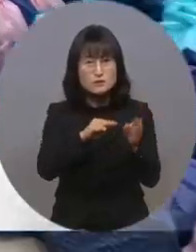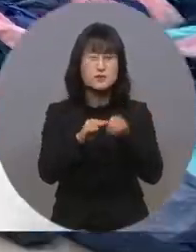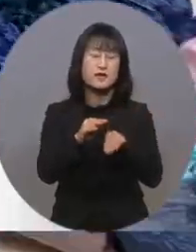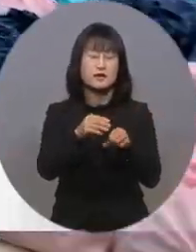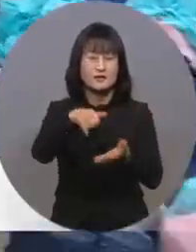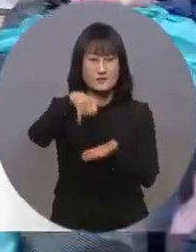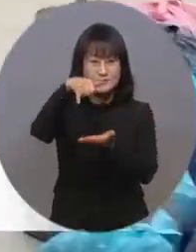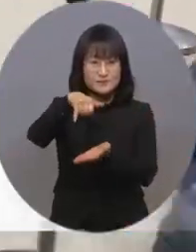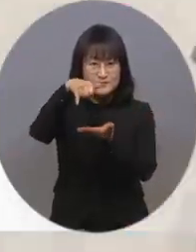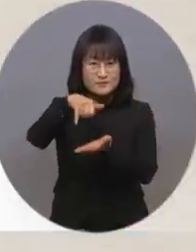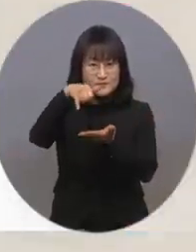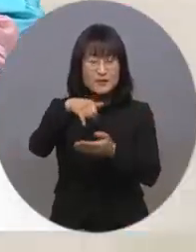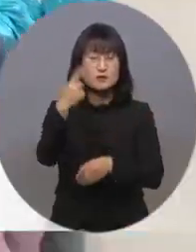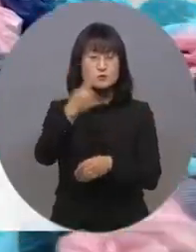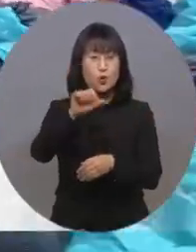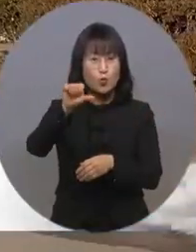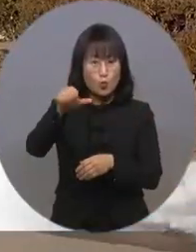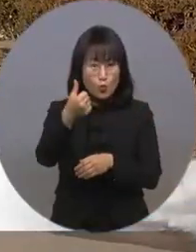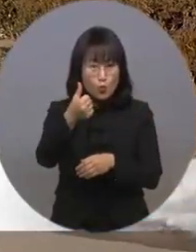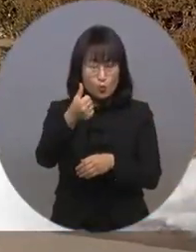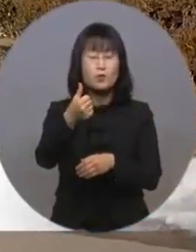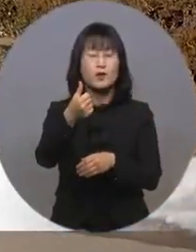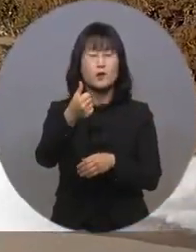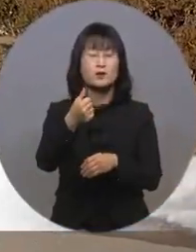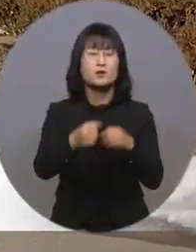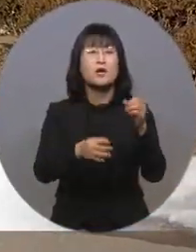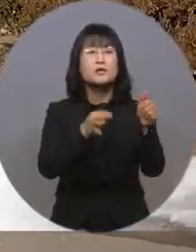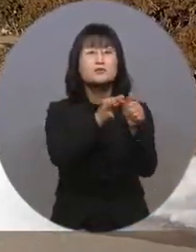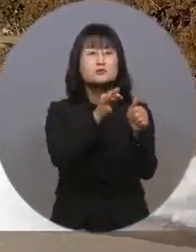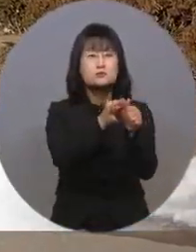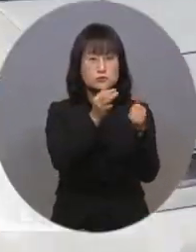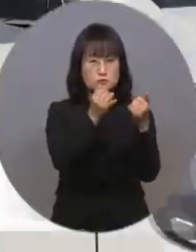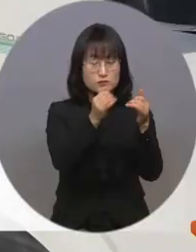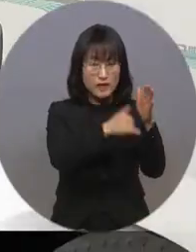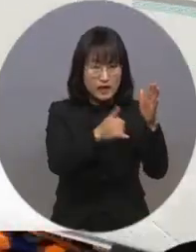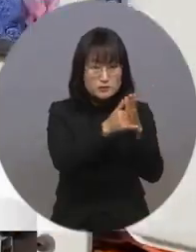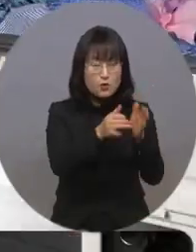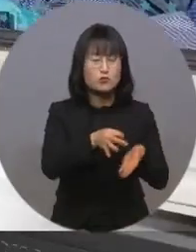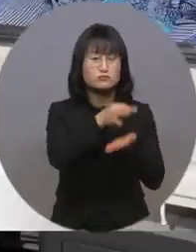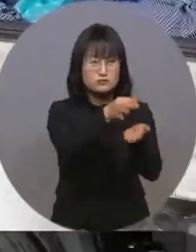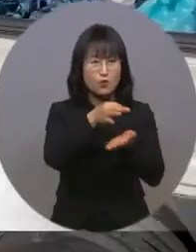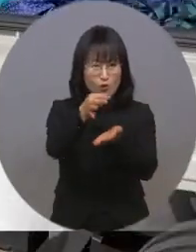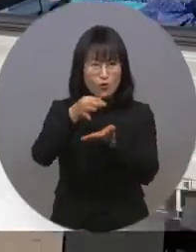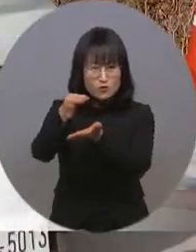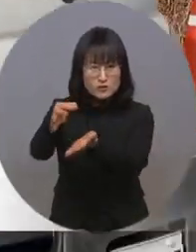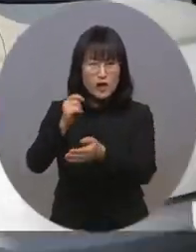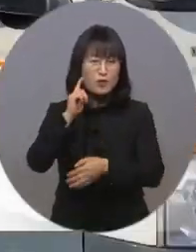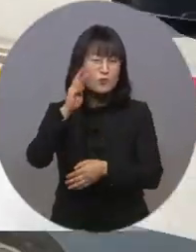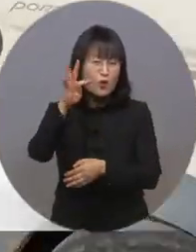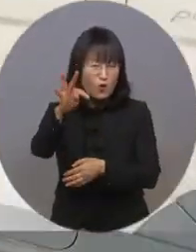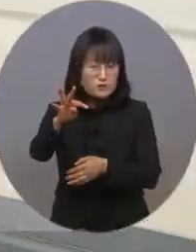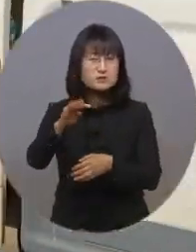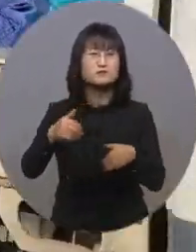꾸러미 1,500여 개를 기초생활수급 과정 등에 전달하는 데만 며칠이